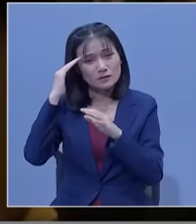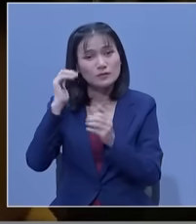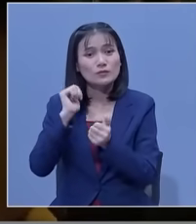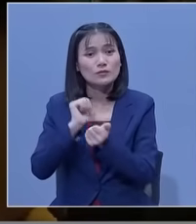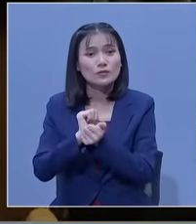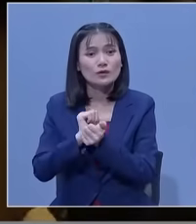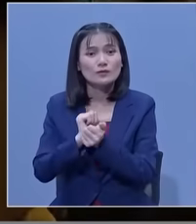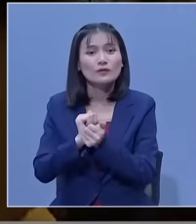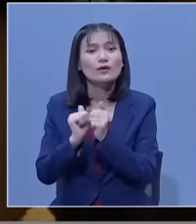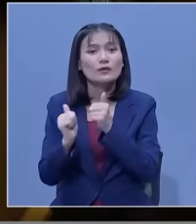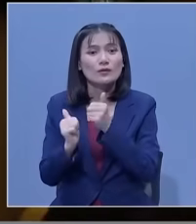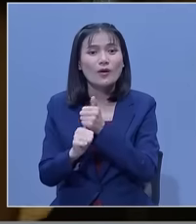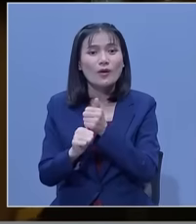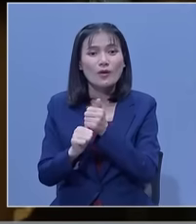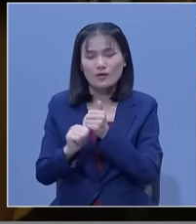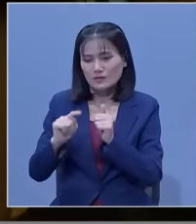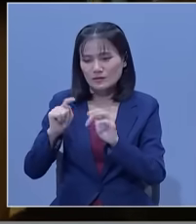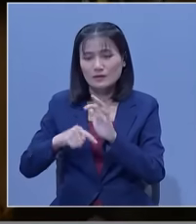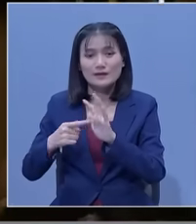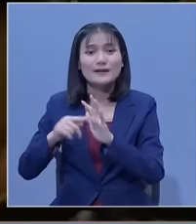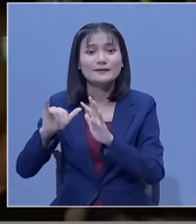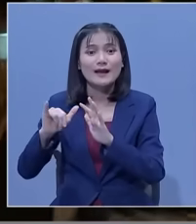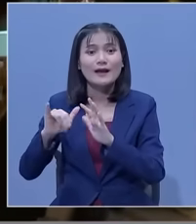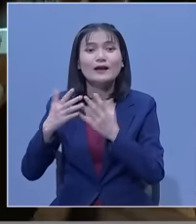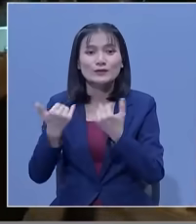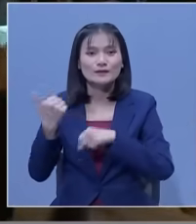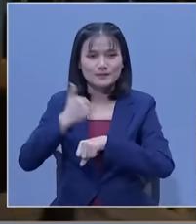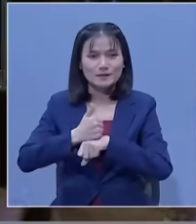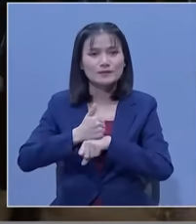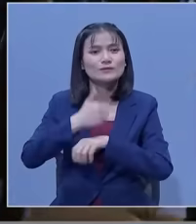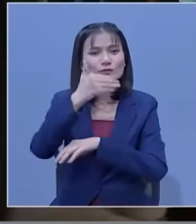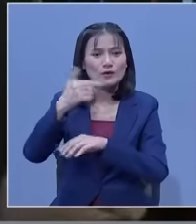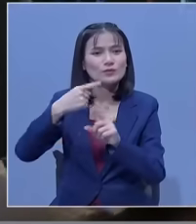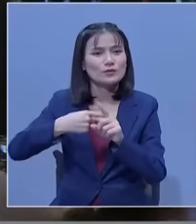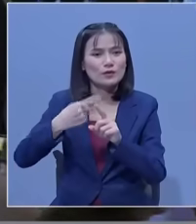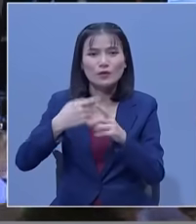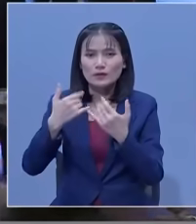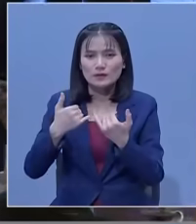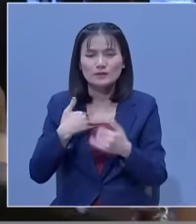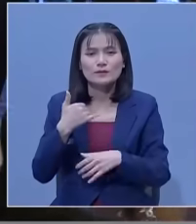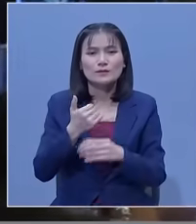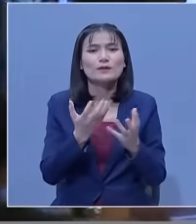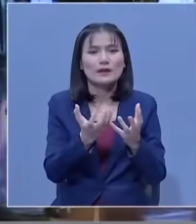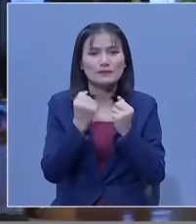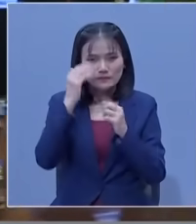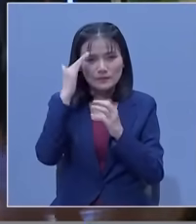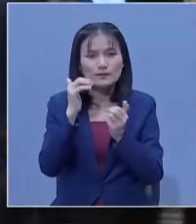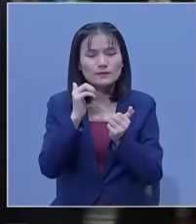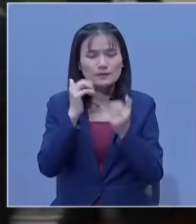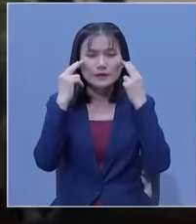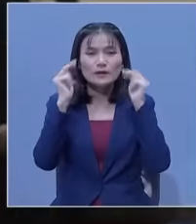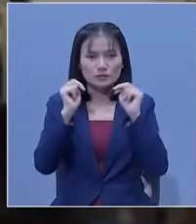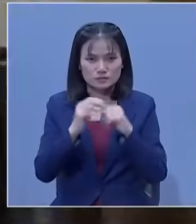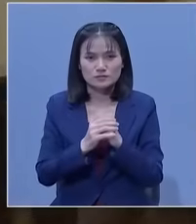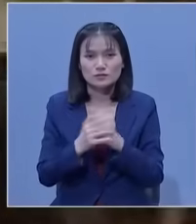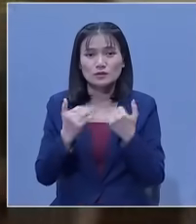รักษาราชการแทนผปตรวันนี้ก็มาต้อนรับนายกแต่เช้าด้วยนะคะอ้าไปดูบรรยากาศกันหน่อยค่ะนายกรัฐมนตรีเห็นบอกว่าวันนี้เนี่ย